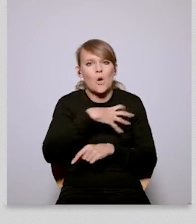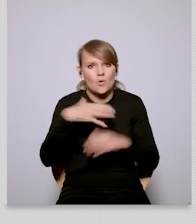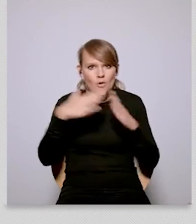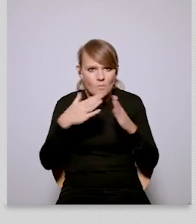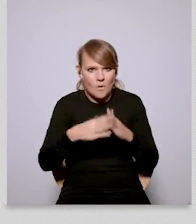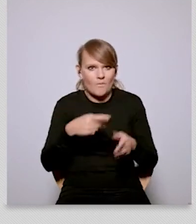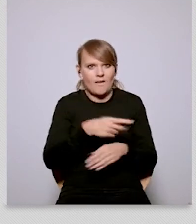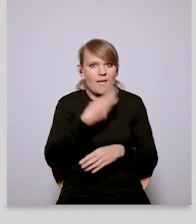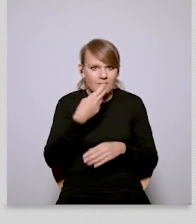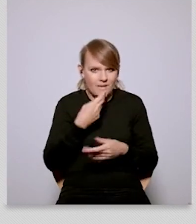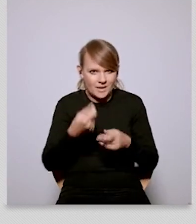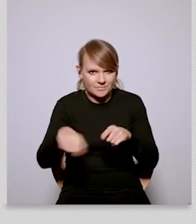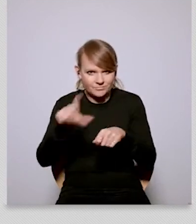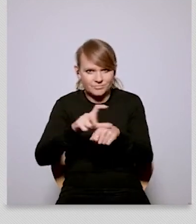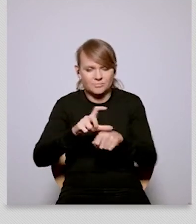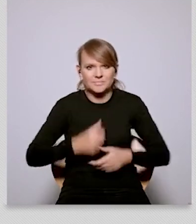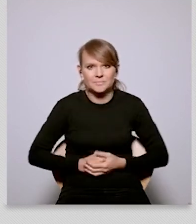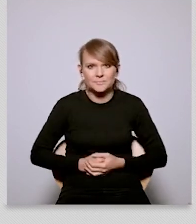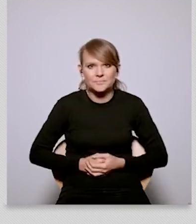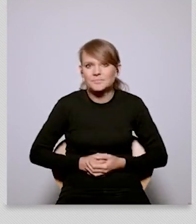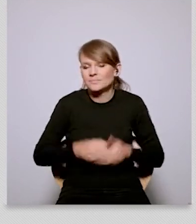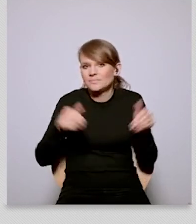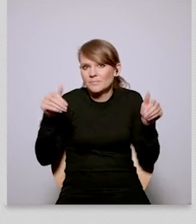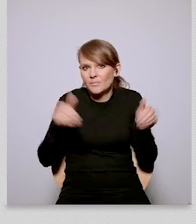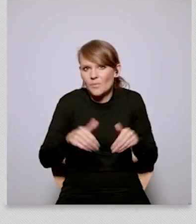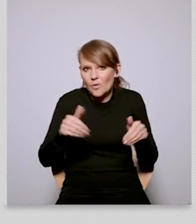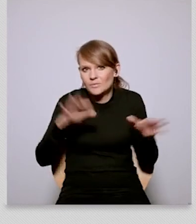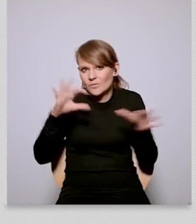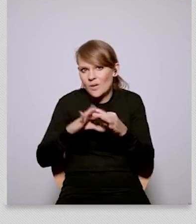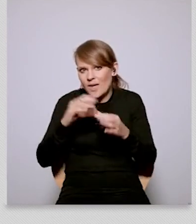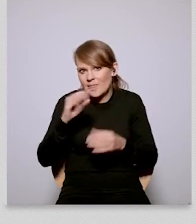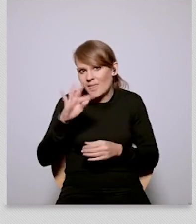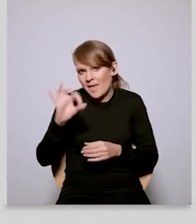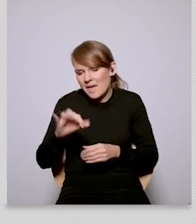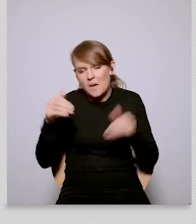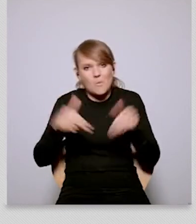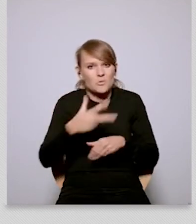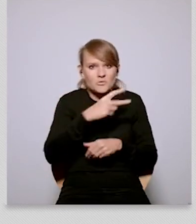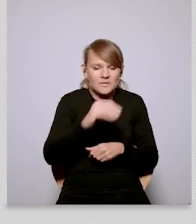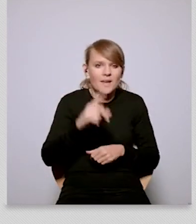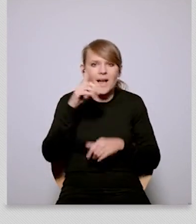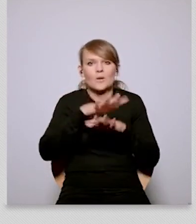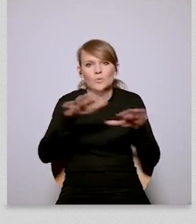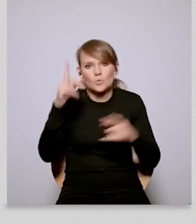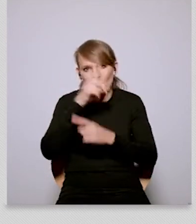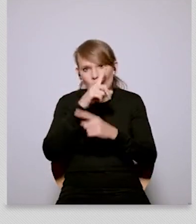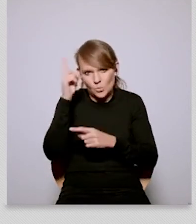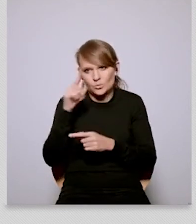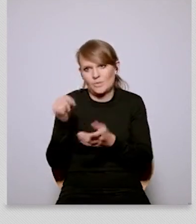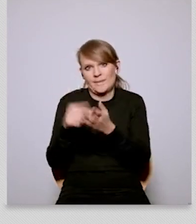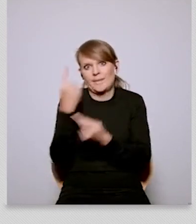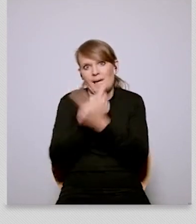to może się wiązać z ETS może się nie wiązać z ETS ale wiele ludzi tak to postrzega